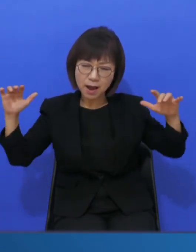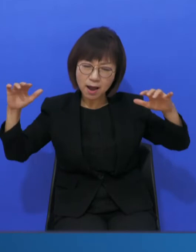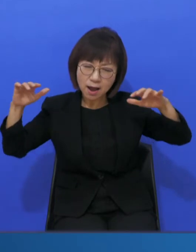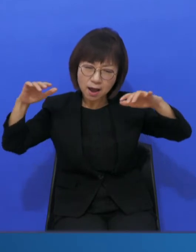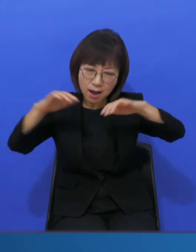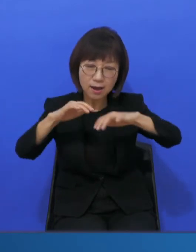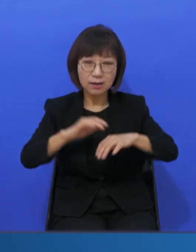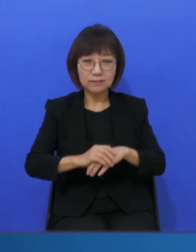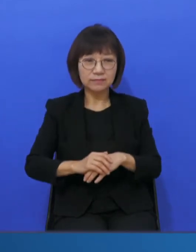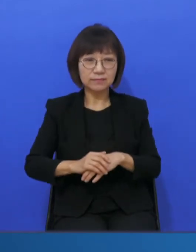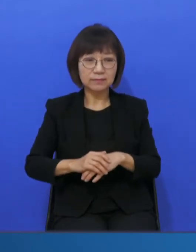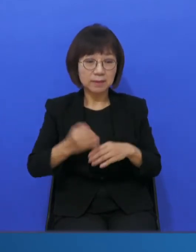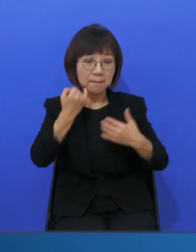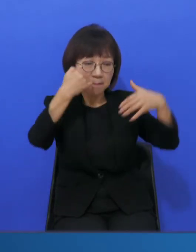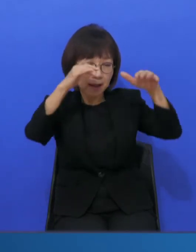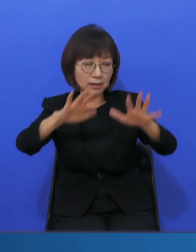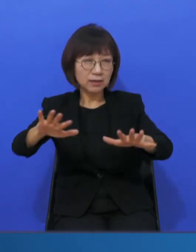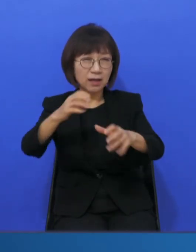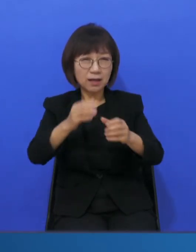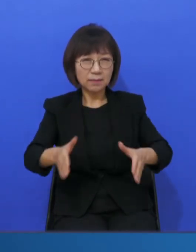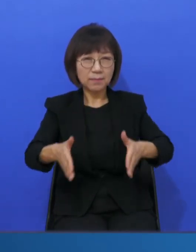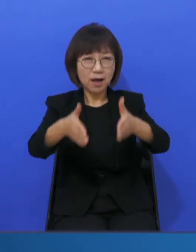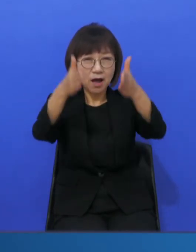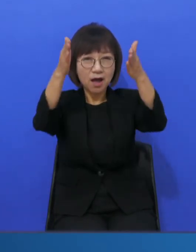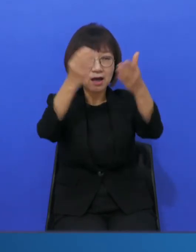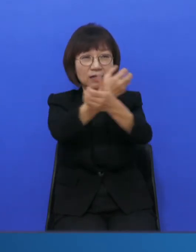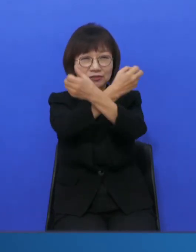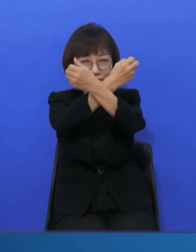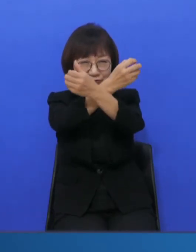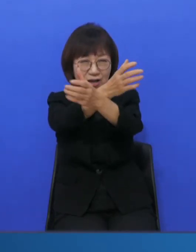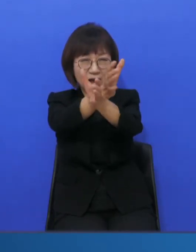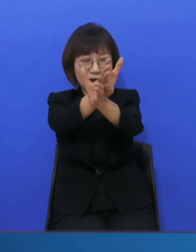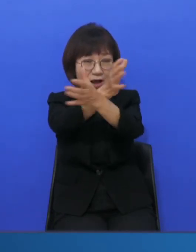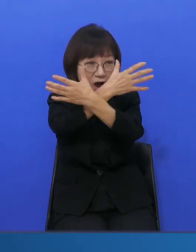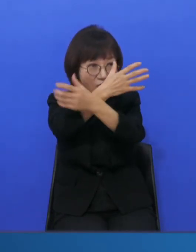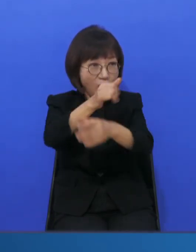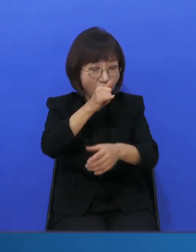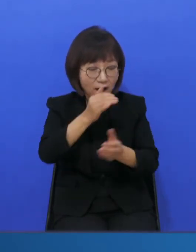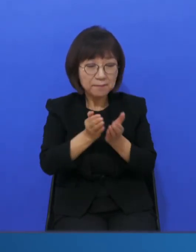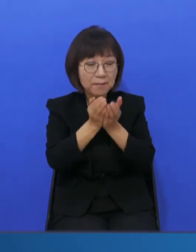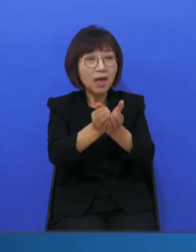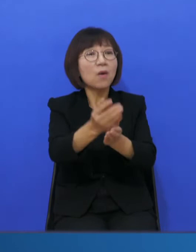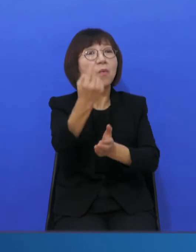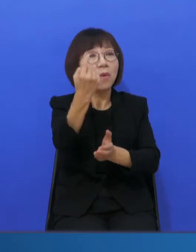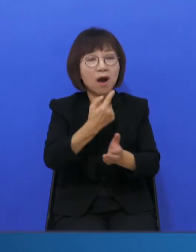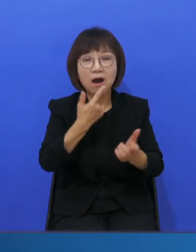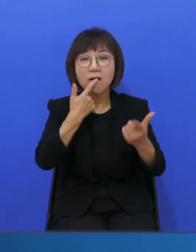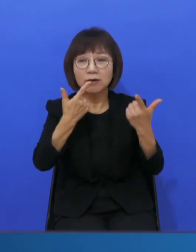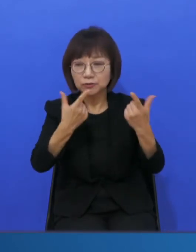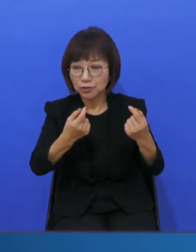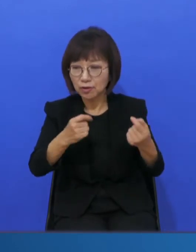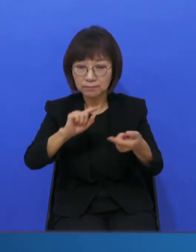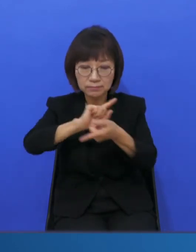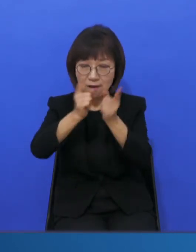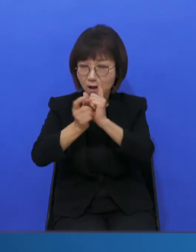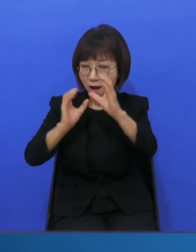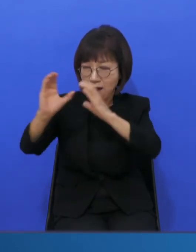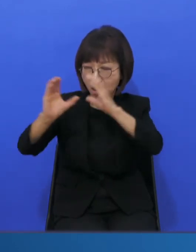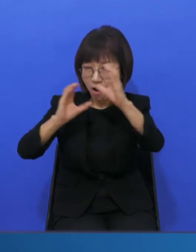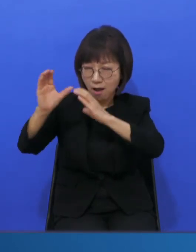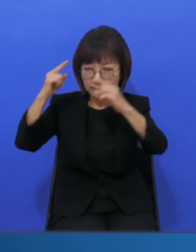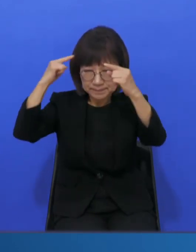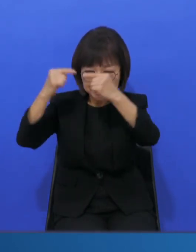want to come here, they need to be able to see something. They need to 그러려면 analyze 뭡니까? us. 소통이 돼야 될 거 아니에요. 이 연기를 통화가 되어 올 거 아닙니까? And then they have to